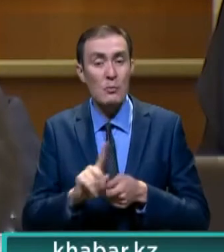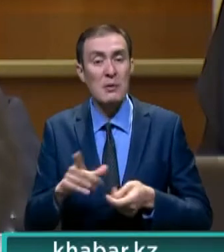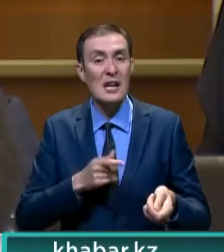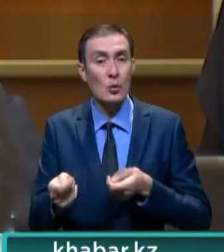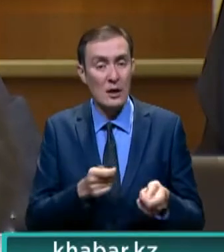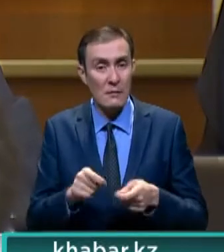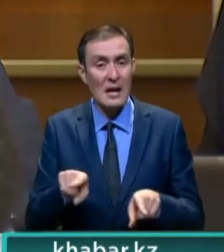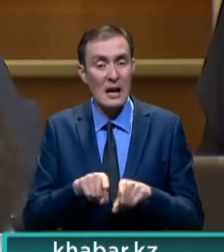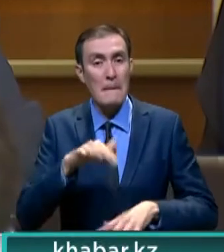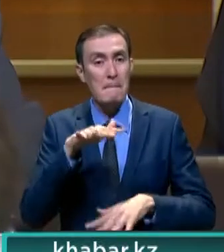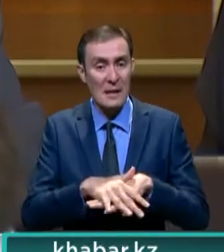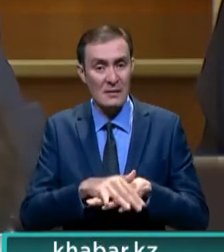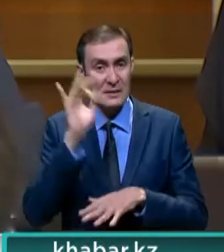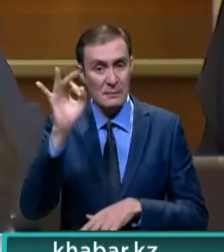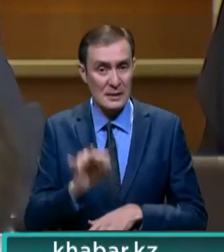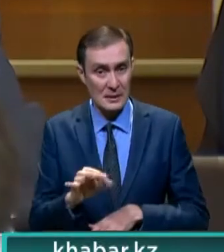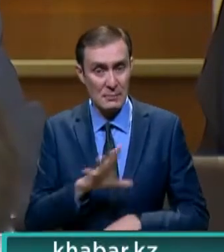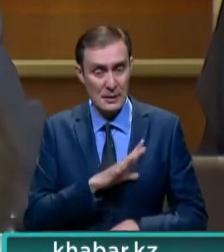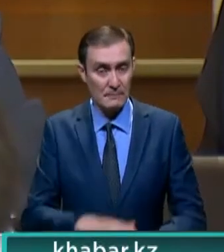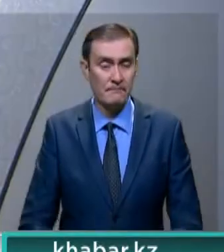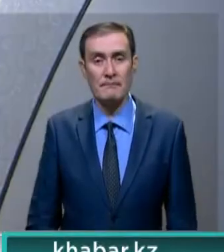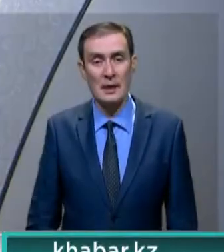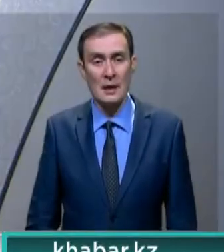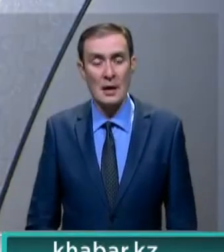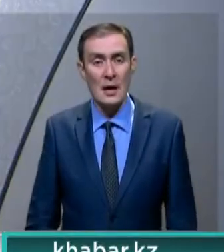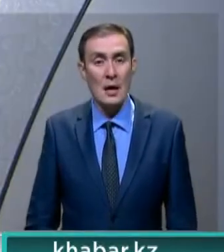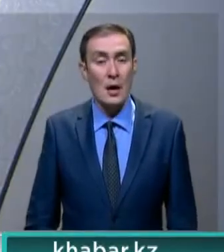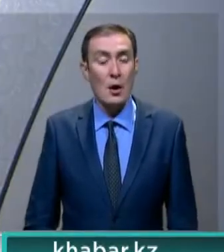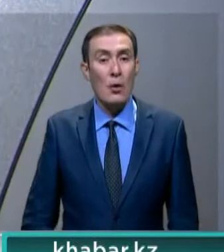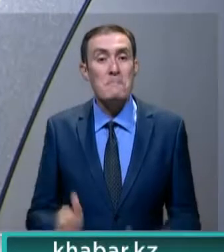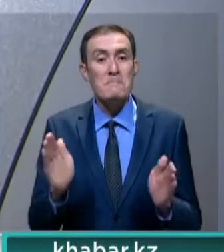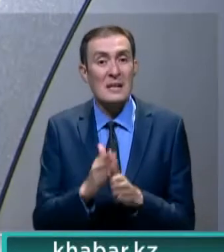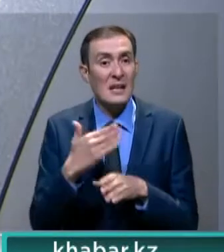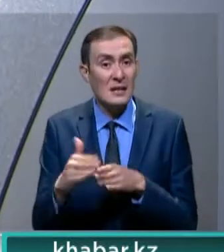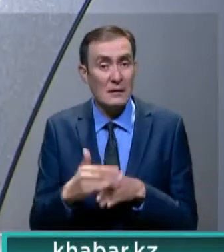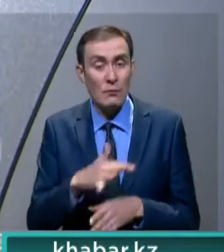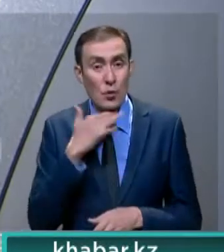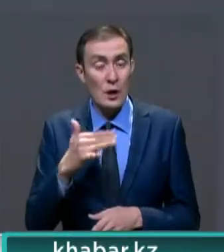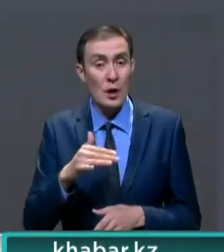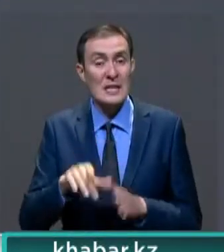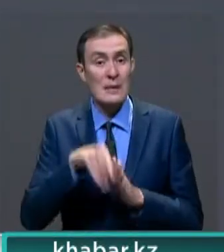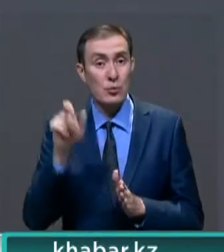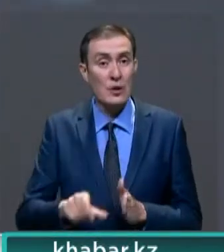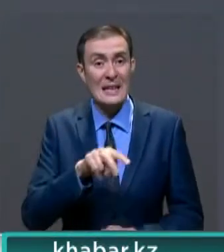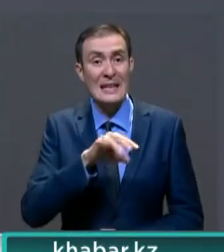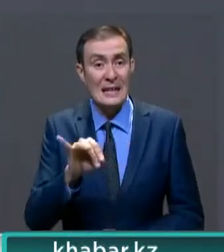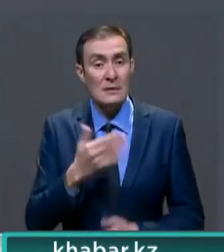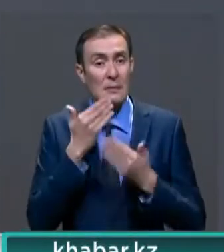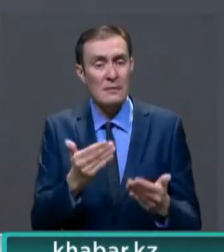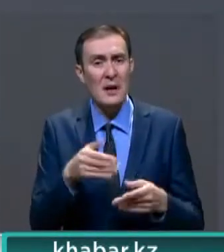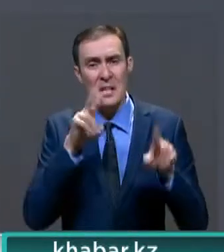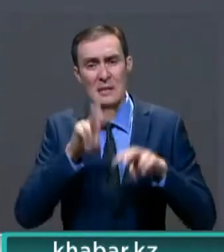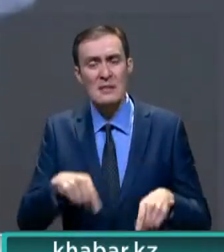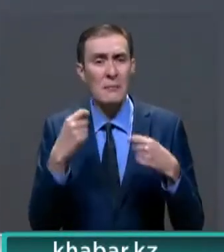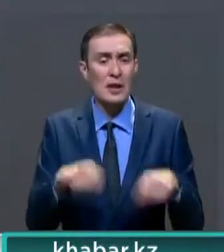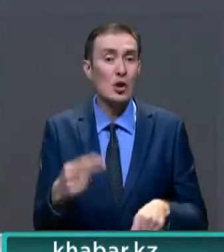банковским ставкам вознаграждений о беспределе микрокредитования напомнила депутат юрий ли своем запросе он попросил разобраться в